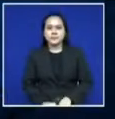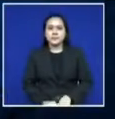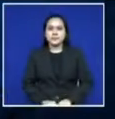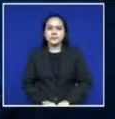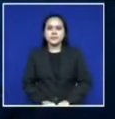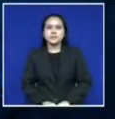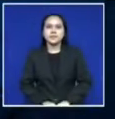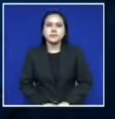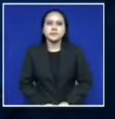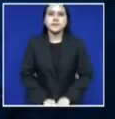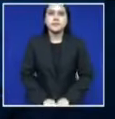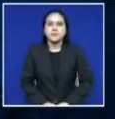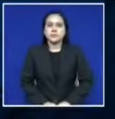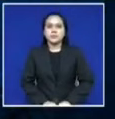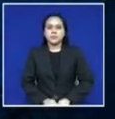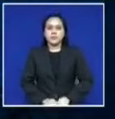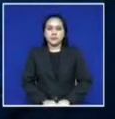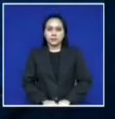อีกสไลด์หนึ่งนะครับ